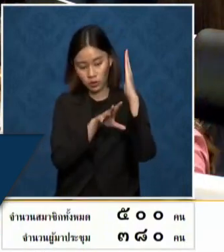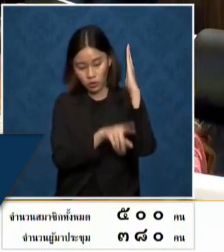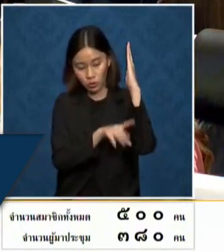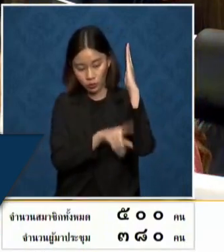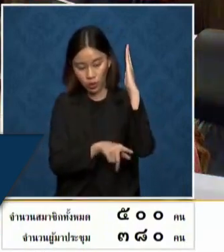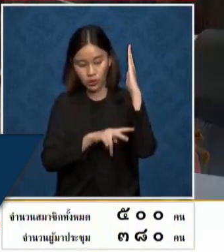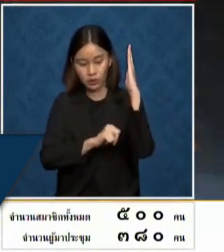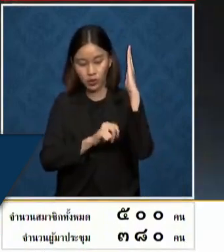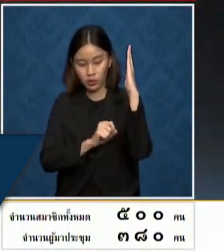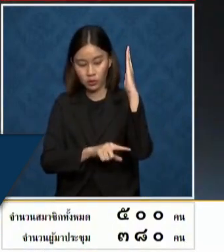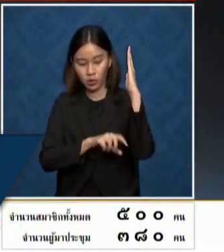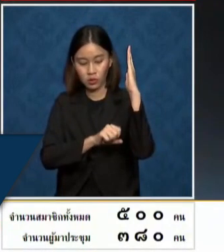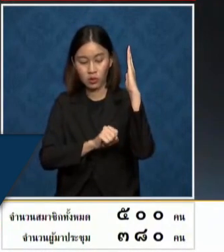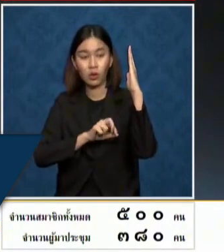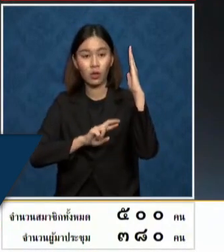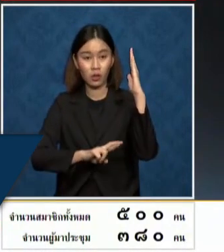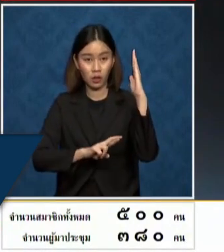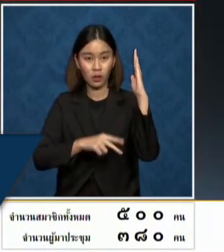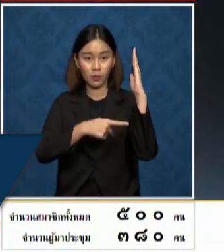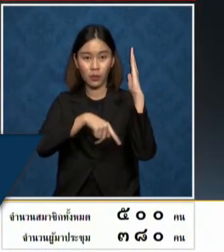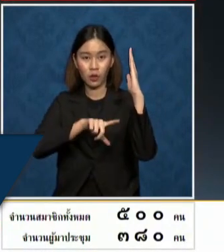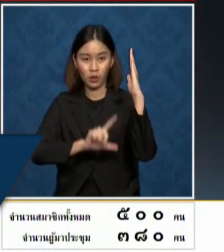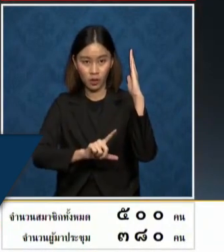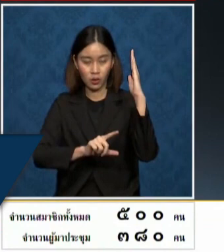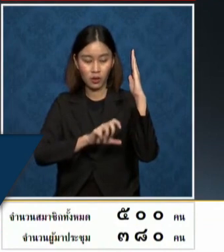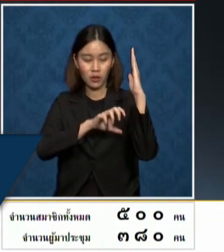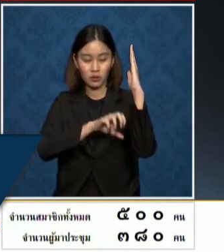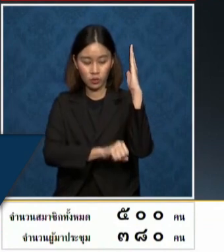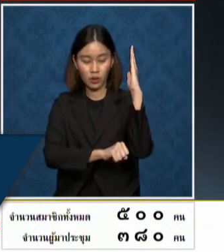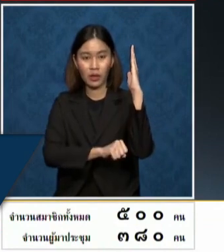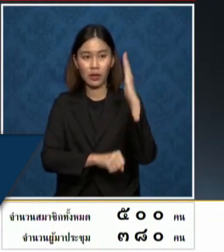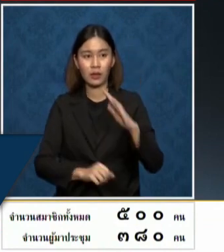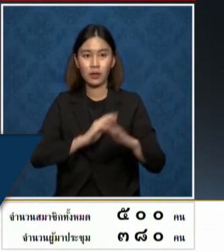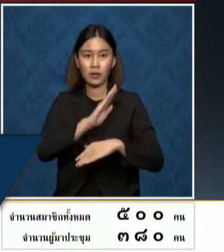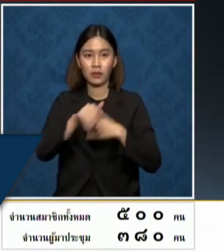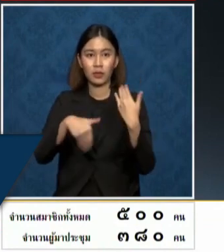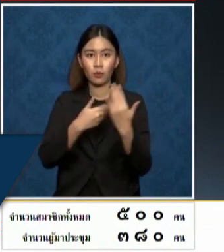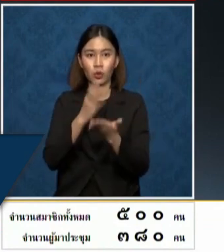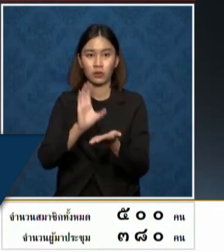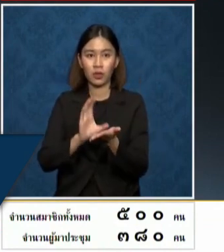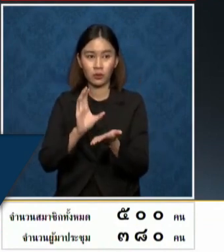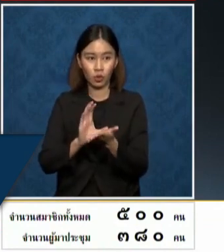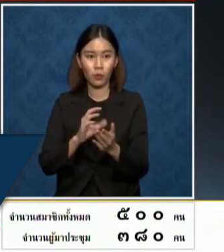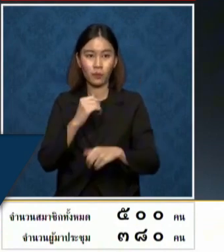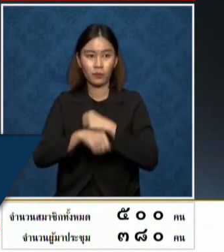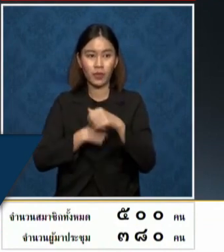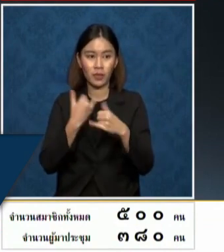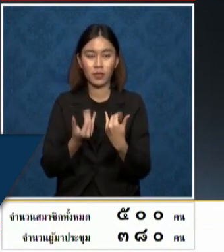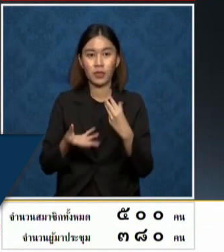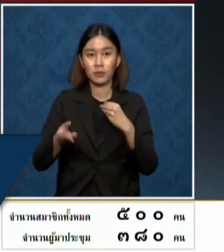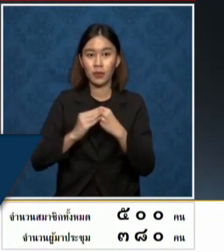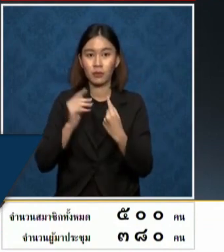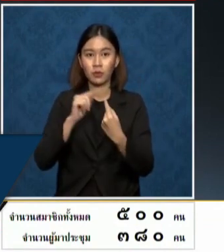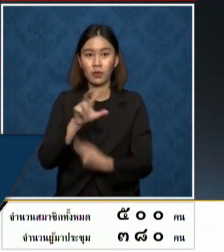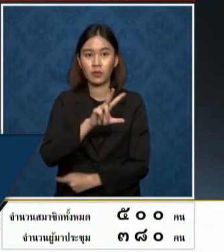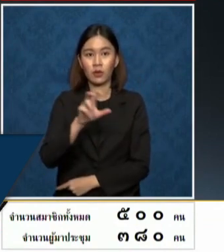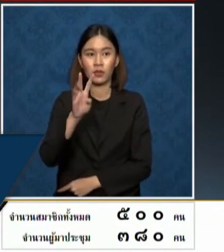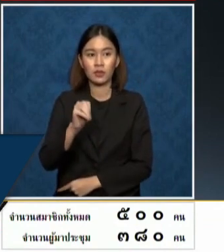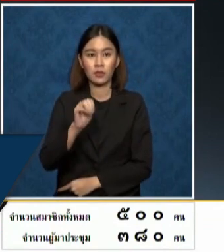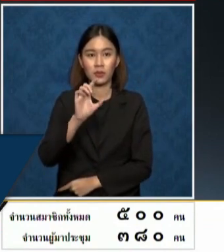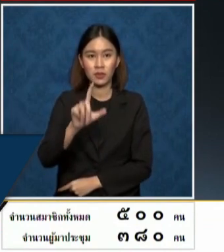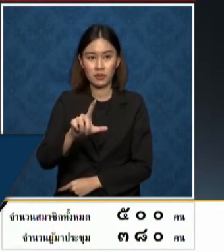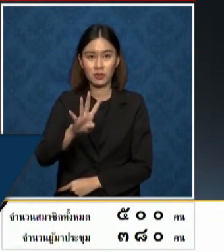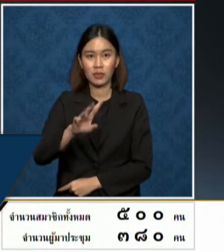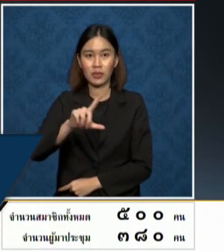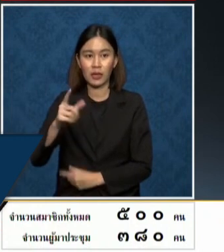นครศรีธรรมราชสุราษฎร์ธานีพัทลุงและจังหวัดสงขลาภาพรวมงบประมาณปีนี้ของกลุ่มจังหวัดเพิ่มขึ้นจาก 344ล้าน